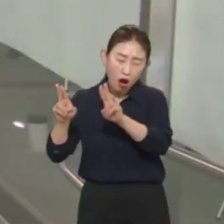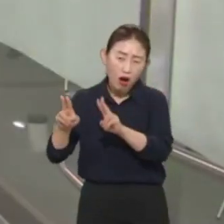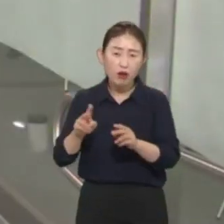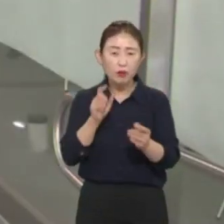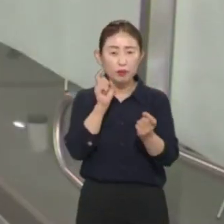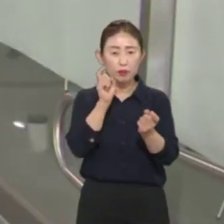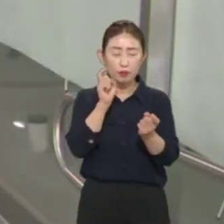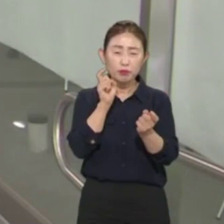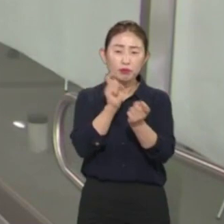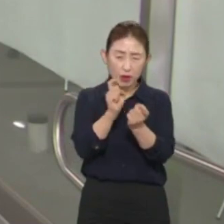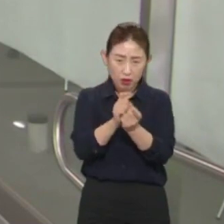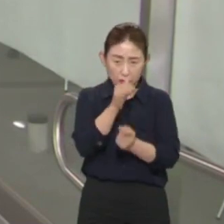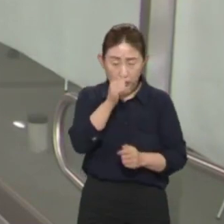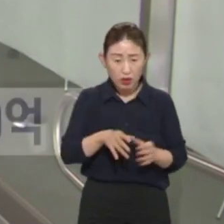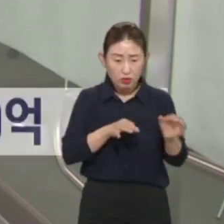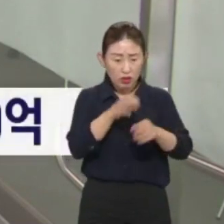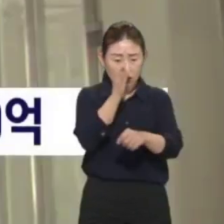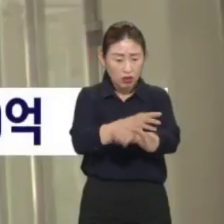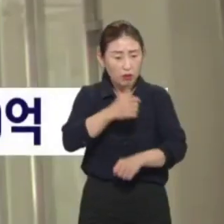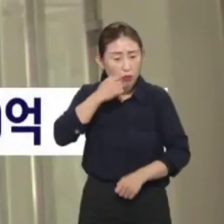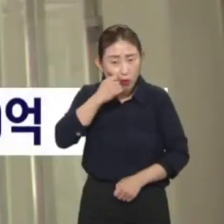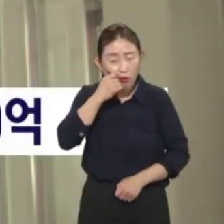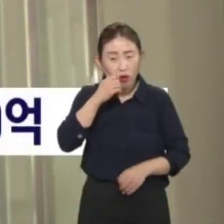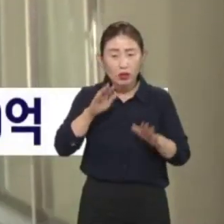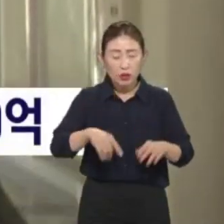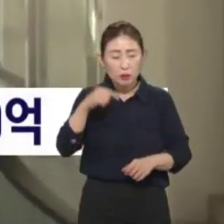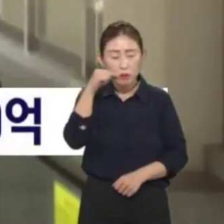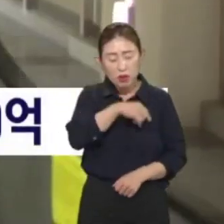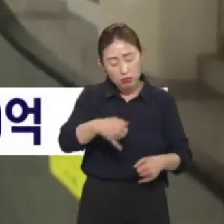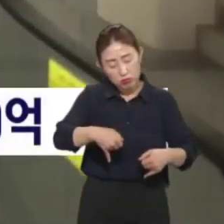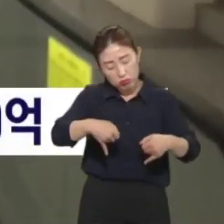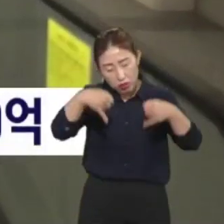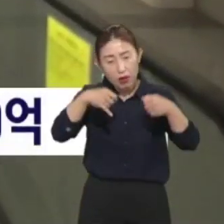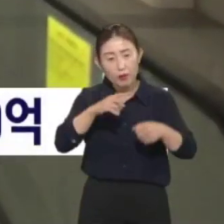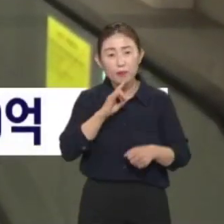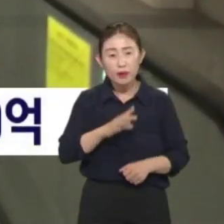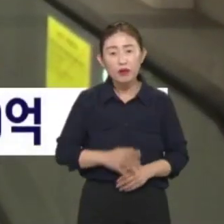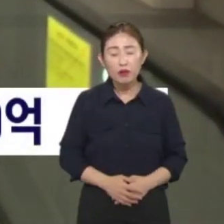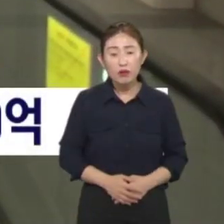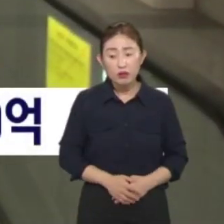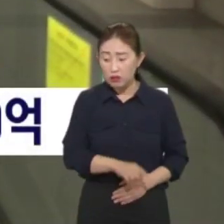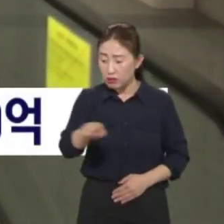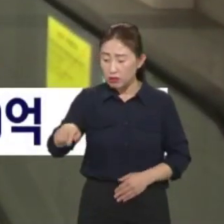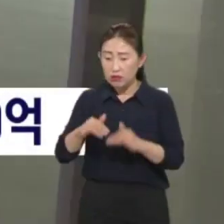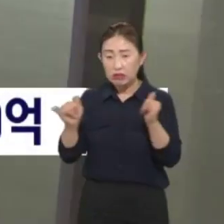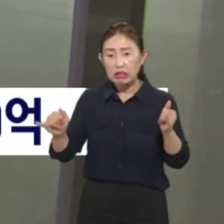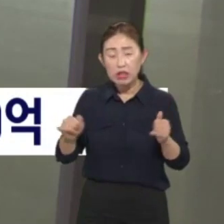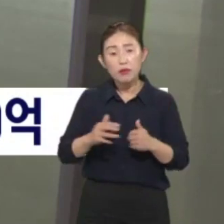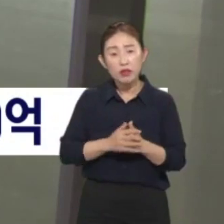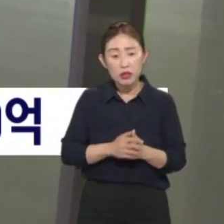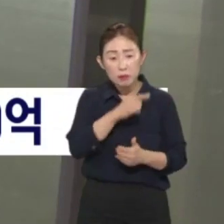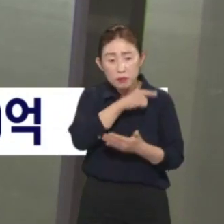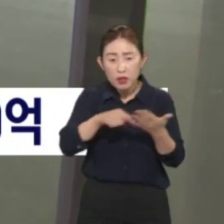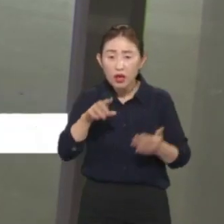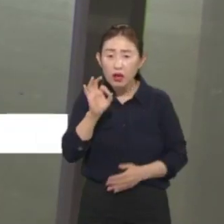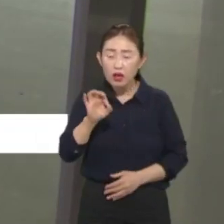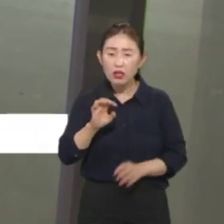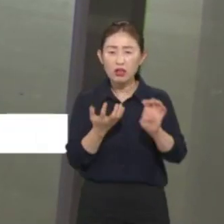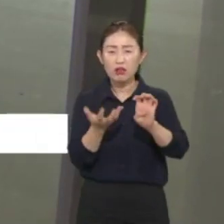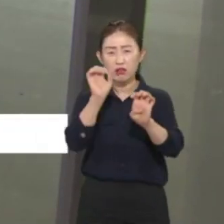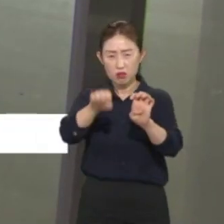분양 계약 해지로 상가를 사지도 못했는데 빚만 남은 황당한 상황. 수분양자들 일부가 주장하는 피해 금액만